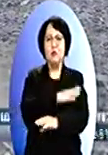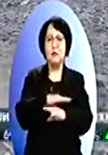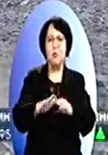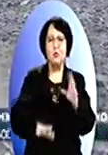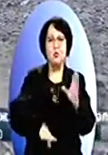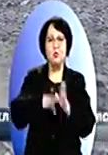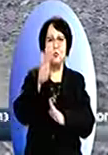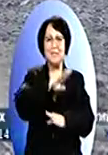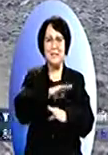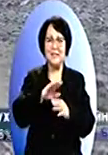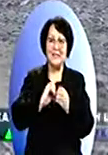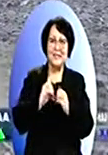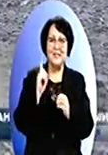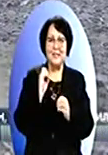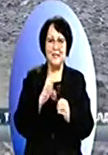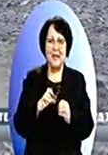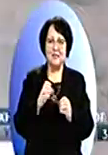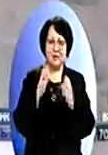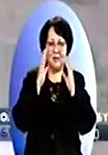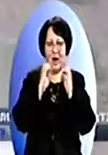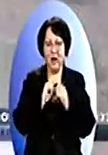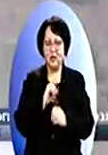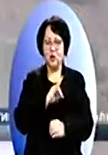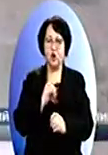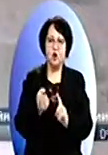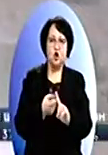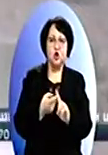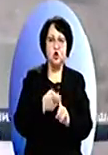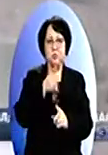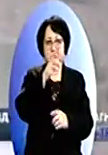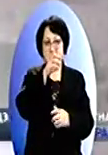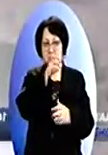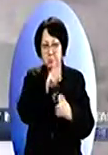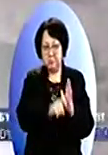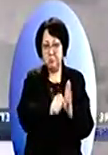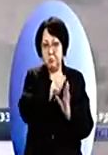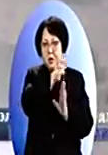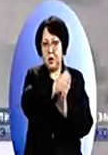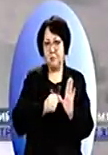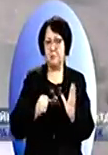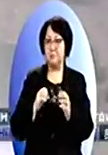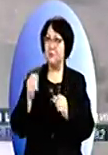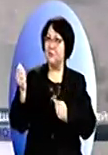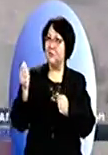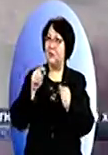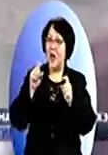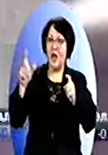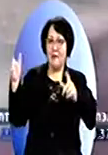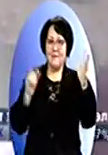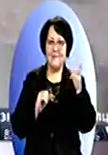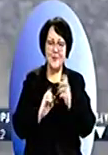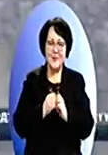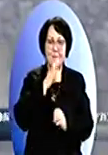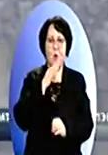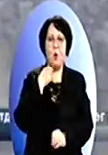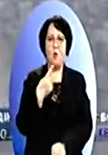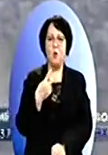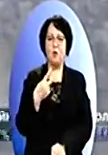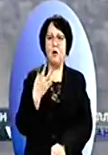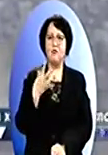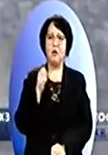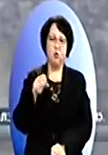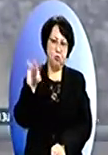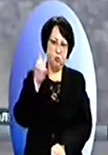ажилтны төсөл хөтөлбөрийн хүрээнд хөнгөлтэй зээлэр болон бусад их үсвэрээр барих юм. Төсөлд нийтдээ 225 сая Америк долларын